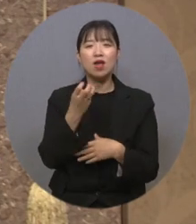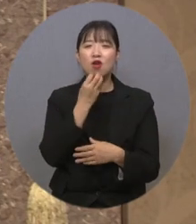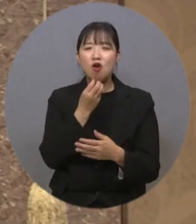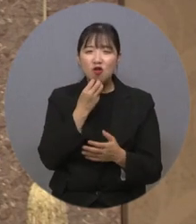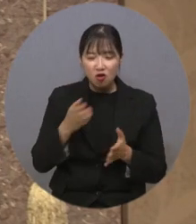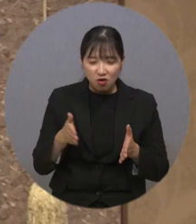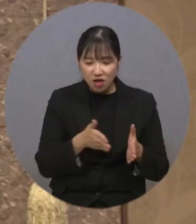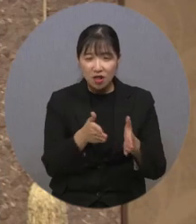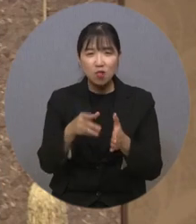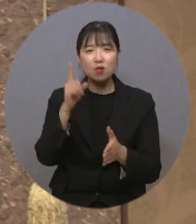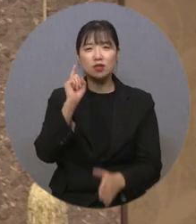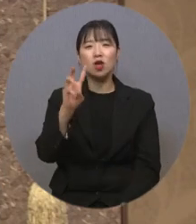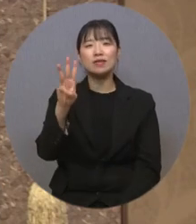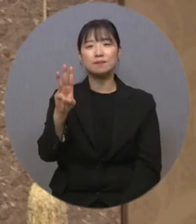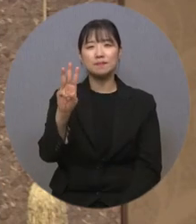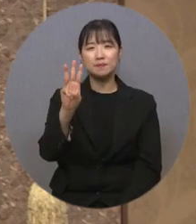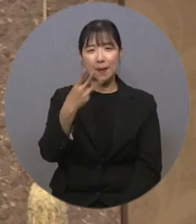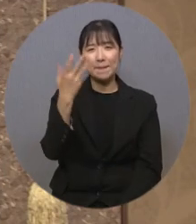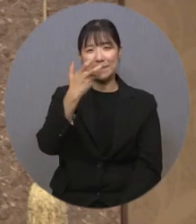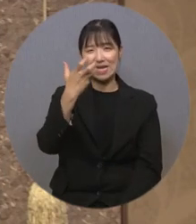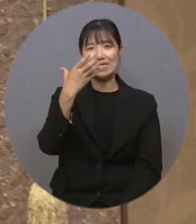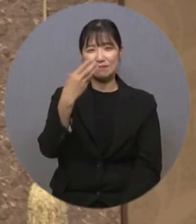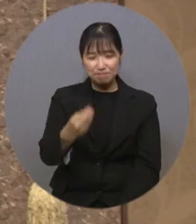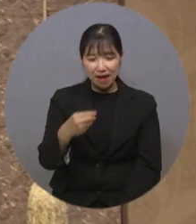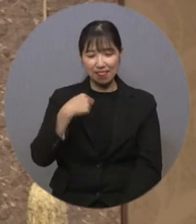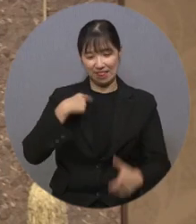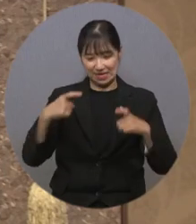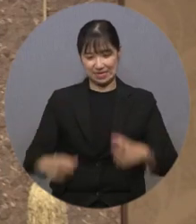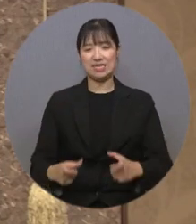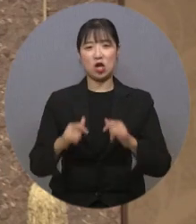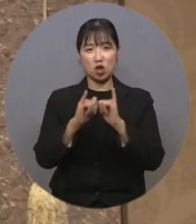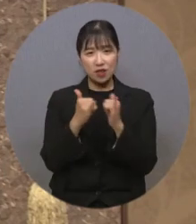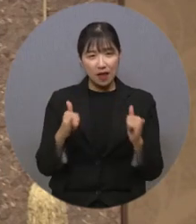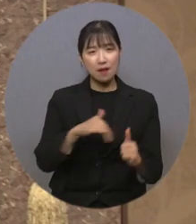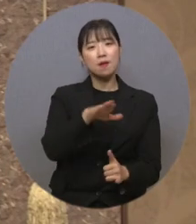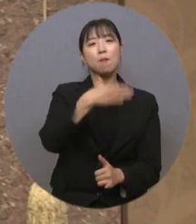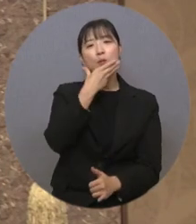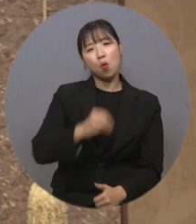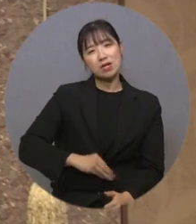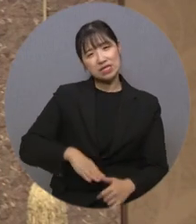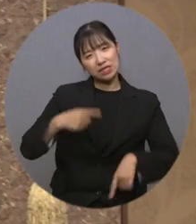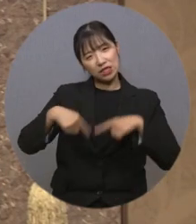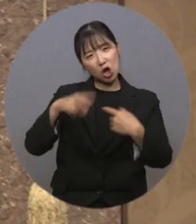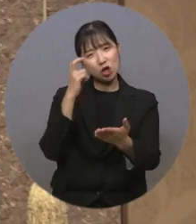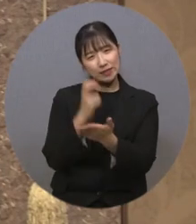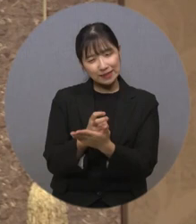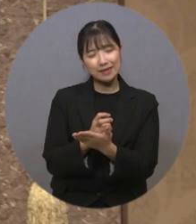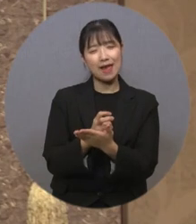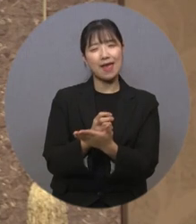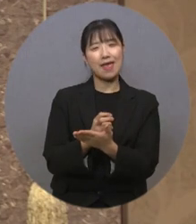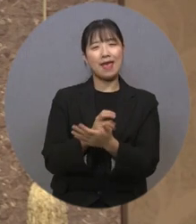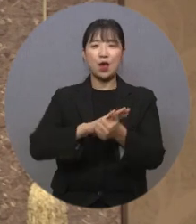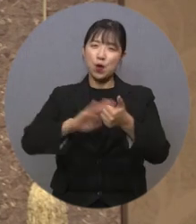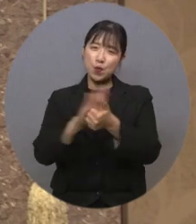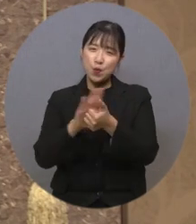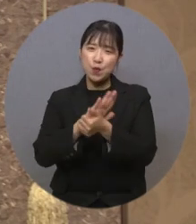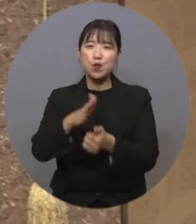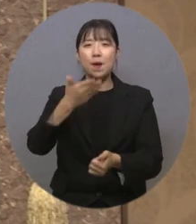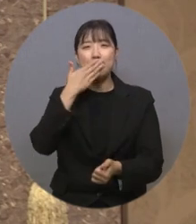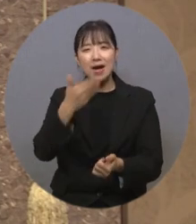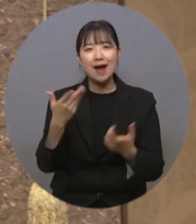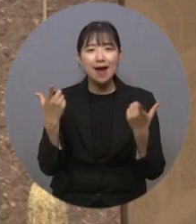경기도의 1380만 도민에게만큼은 이러한 복지정책을 소신껏 펼칠 수 있을